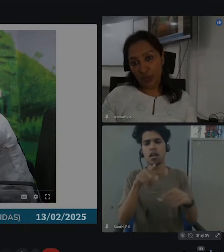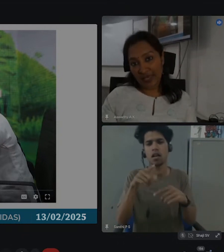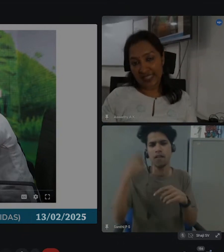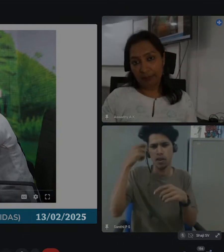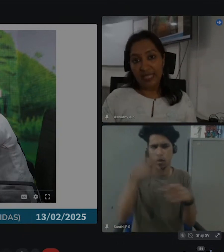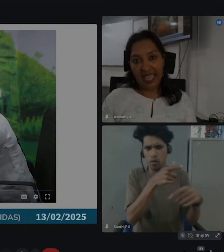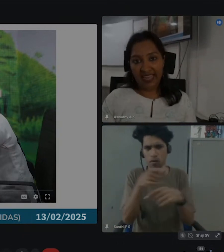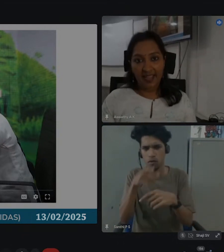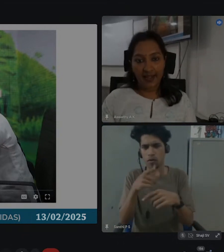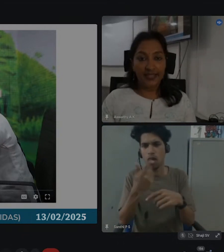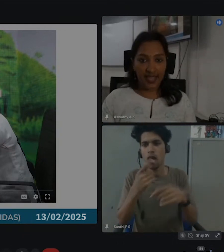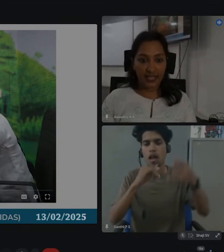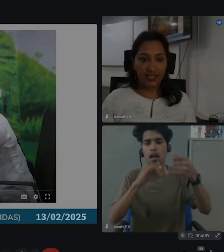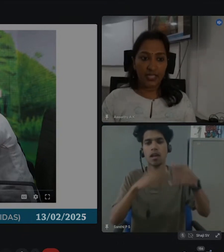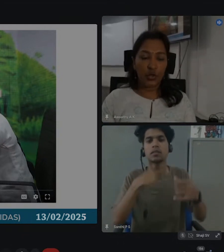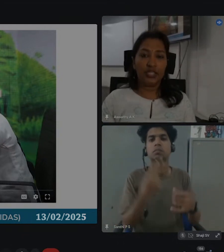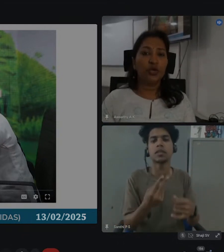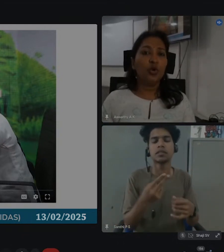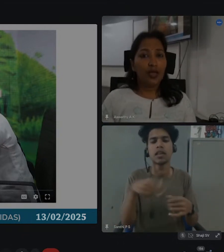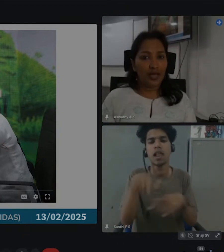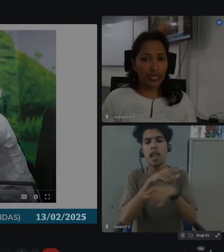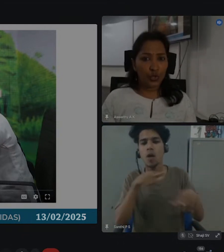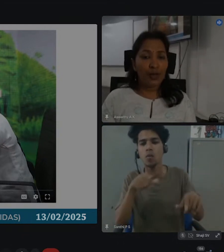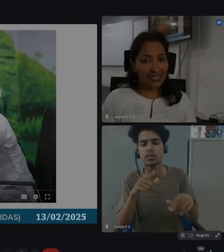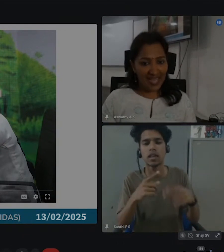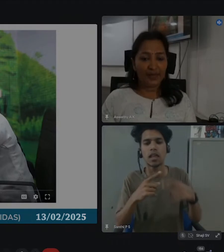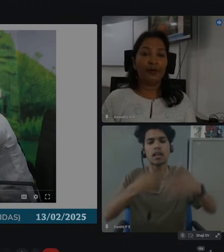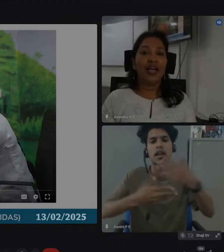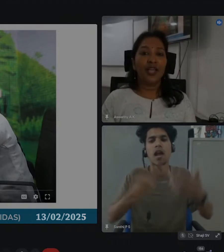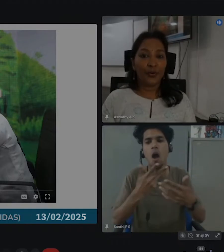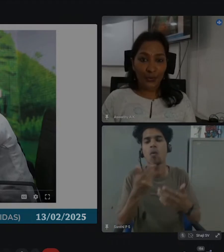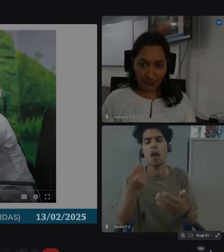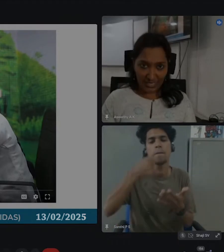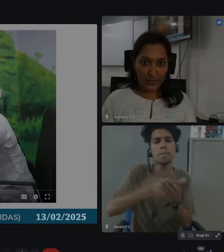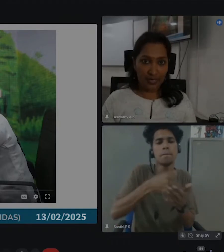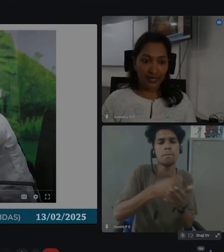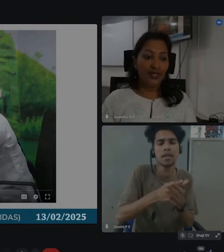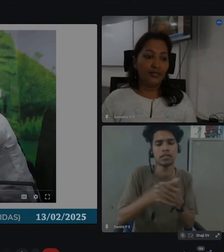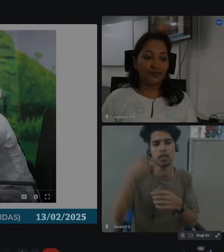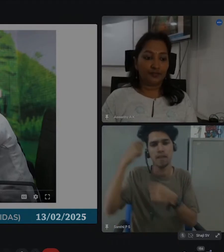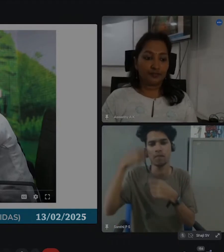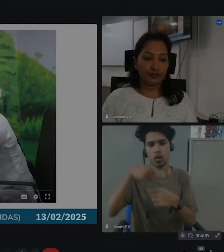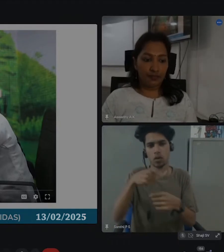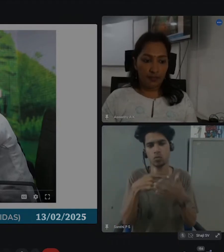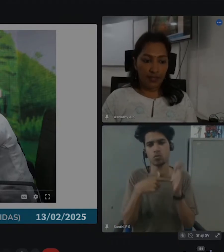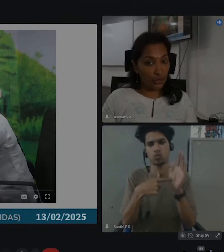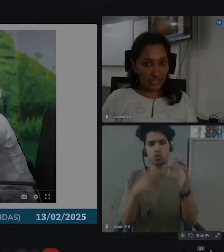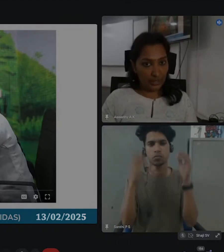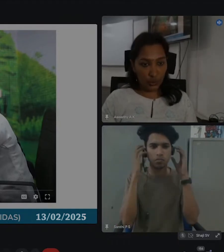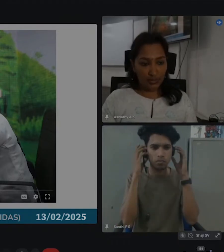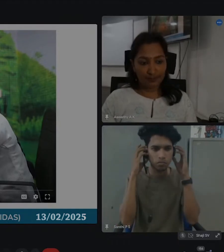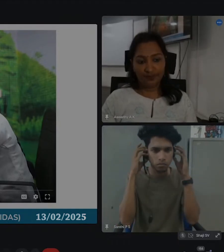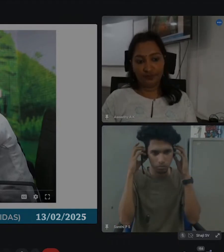സ്പീച്ച് ലാംഗ്വേജ് തെറപ്പി എങ്ങനെയാണ് ചെയ്യുന്നത് എന്നുള്ളതിന്റെ ഒരു ഏറ്റവും അടിസ്ഥാനപരമായ ഒരു വീഡിയോയാണ്.